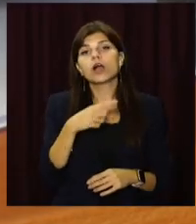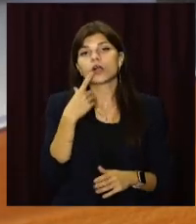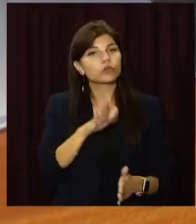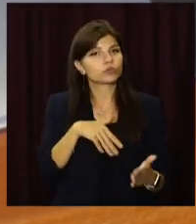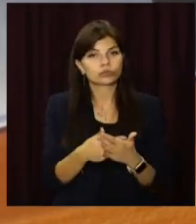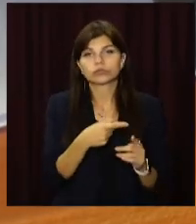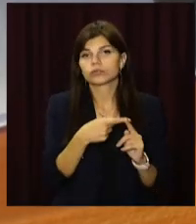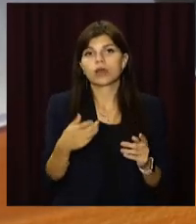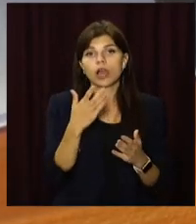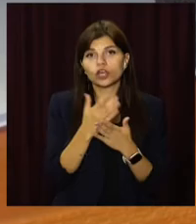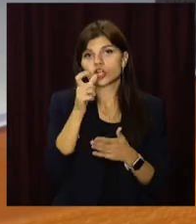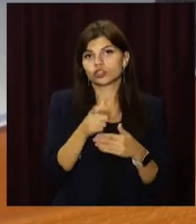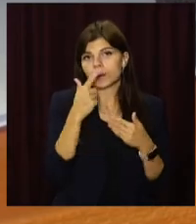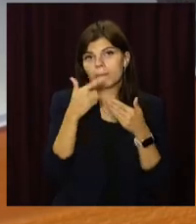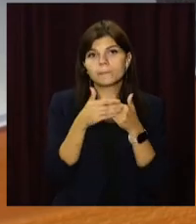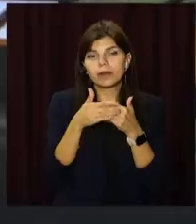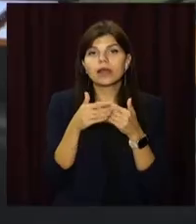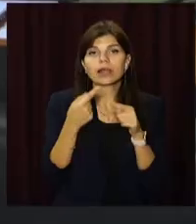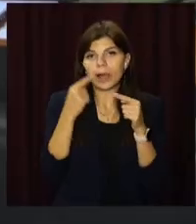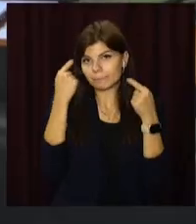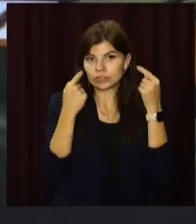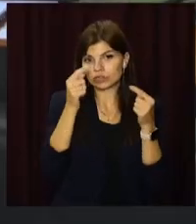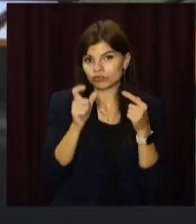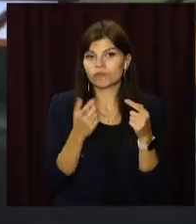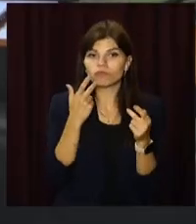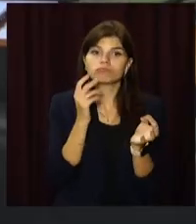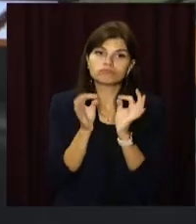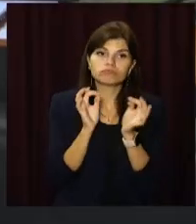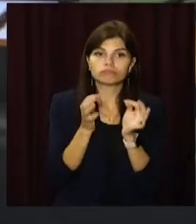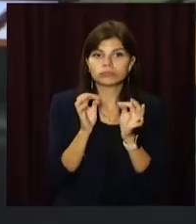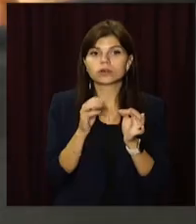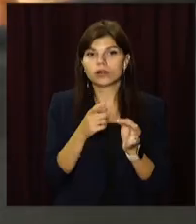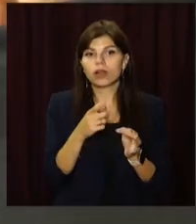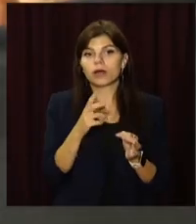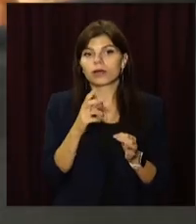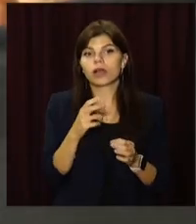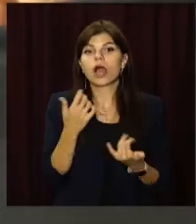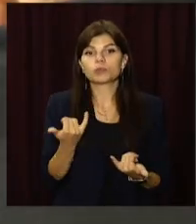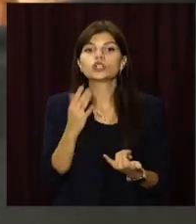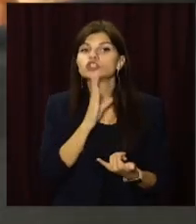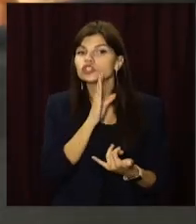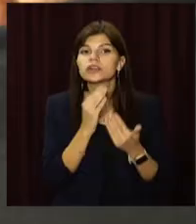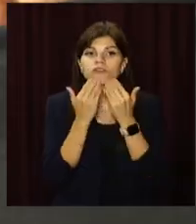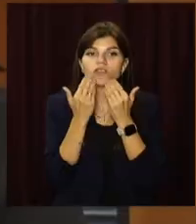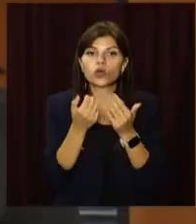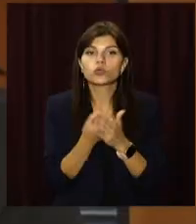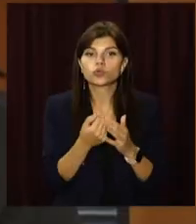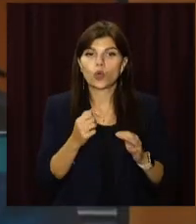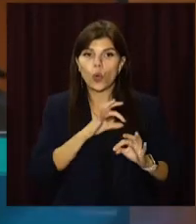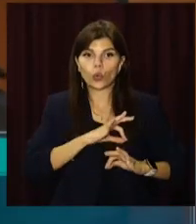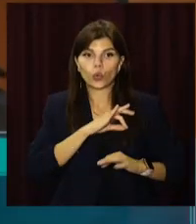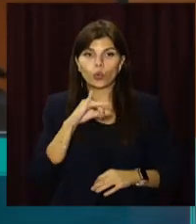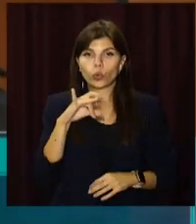неї з'явилася рідна людина – психологиня центру. Саме вона допомагала їй пережити втрату. Тепер жінка звернулася до юристів. Я